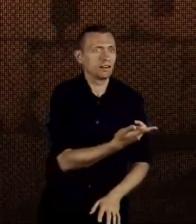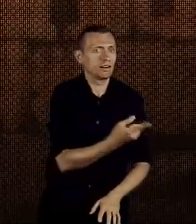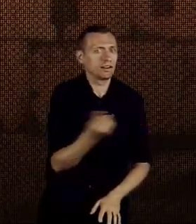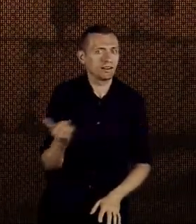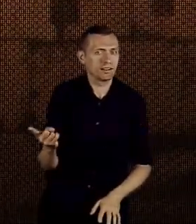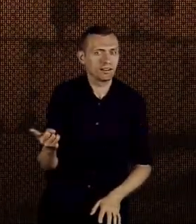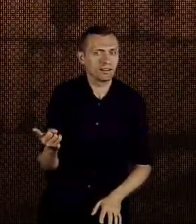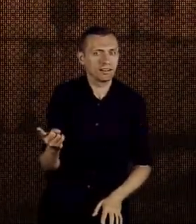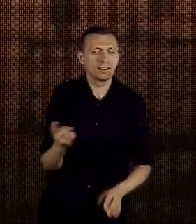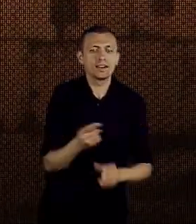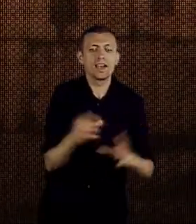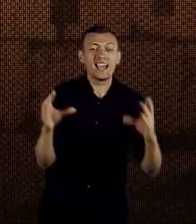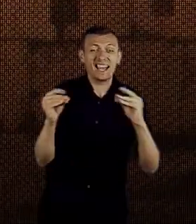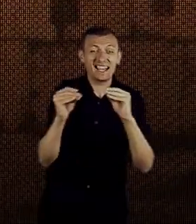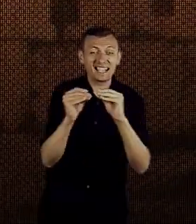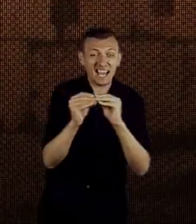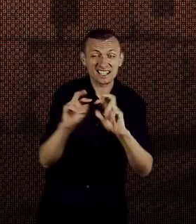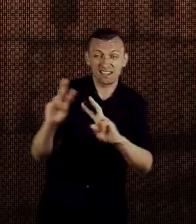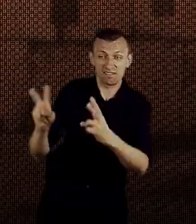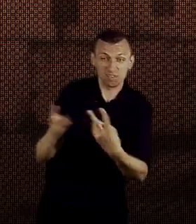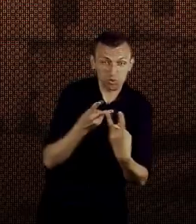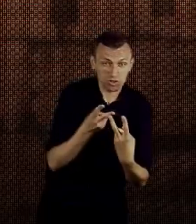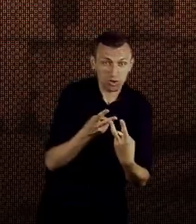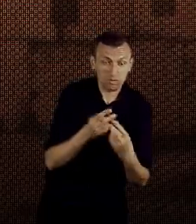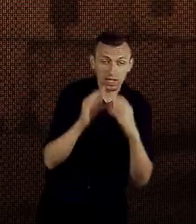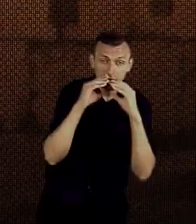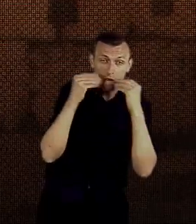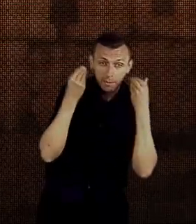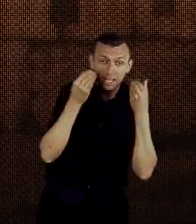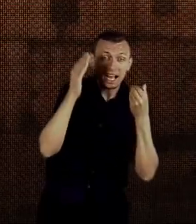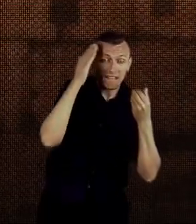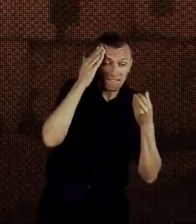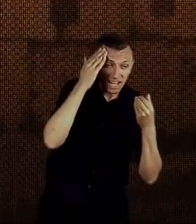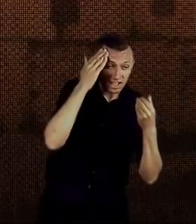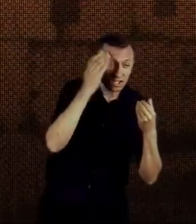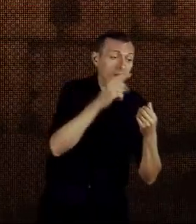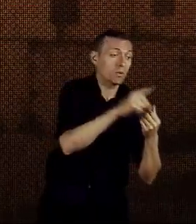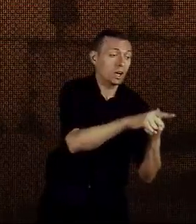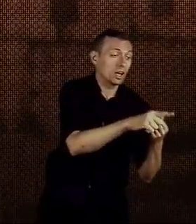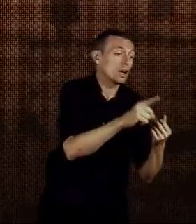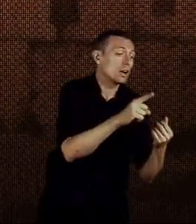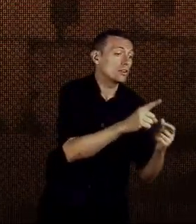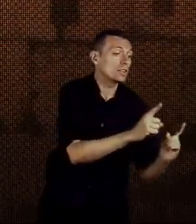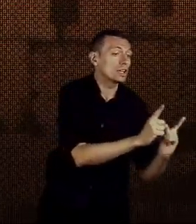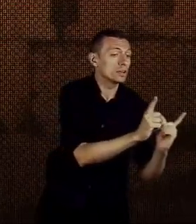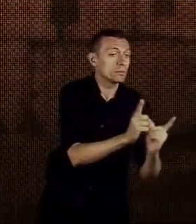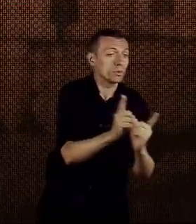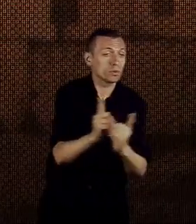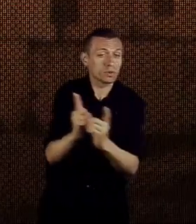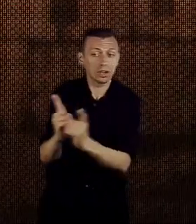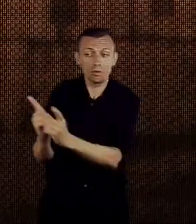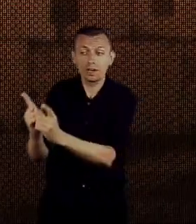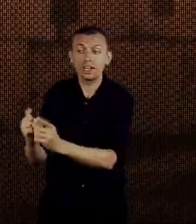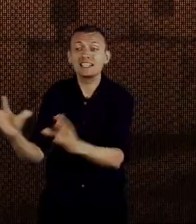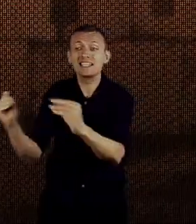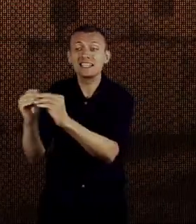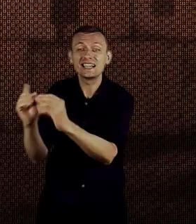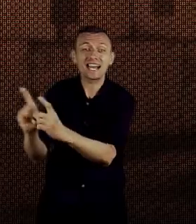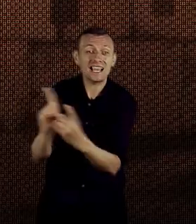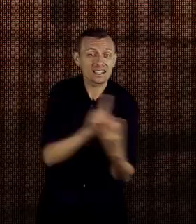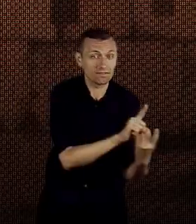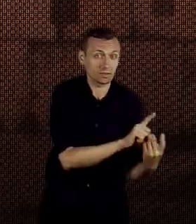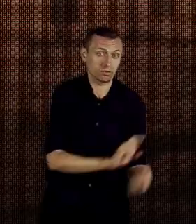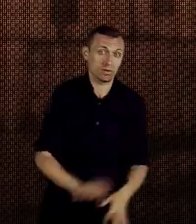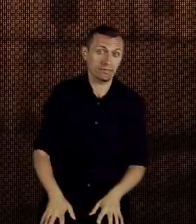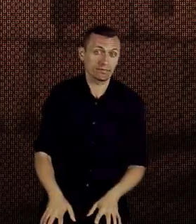sposobem wrócą razem. A druga historia to, gdy obydwaj szli, mnie ta historia bardzo wzrusza,